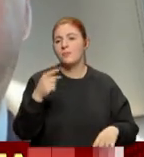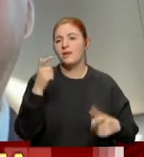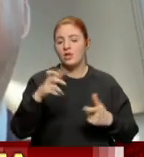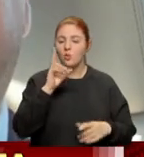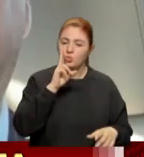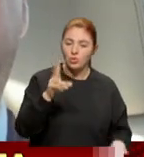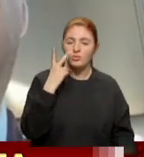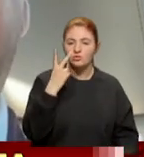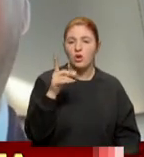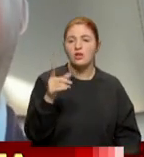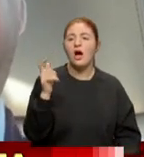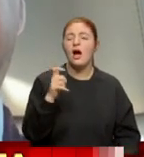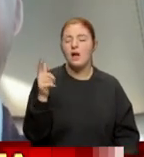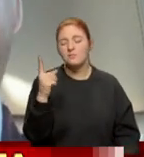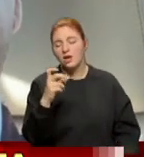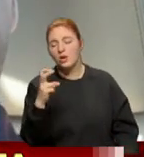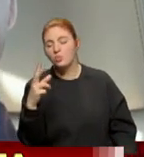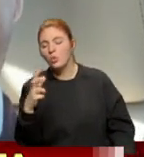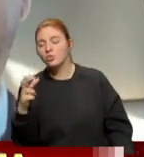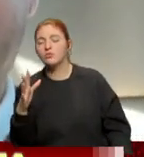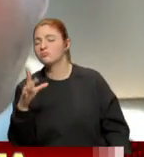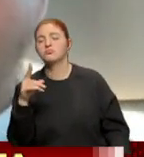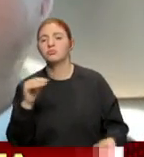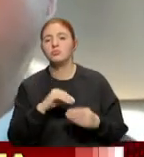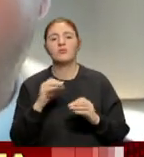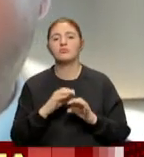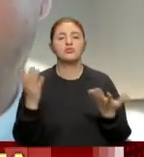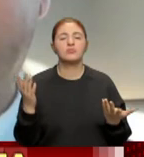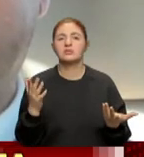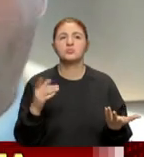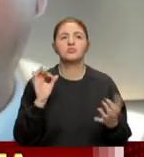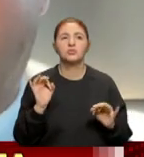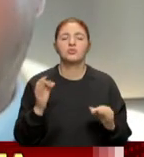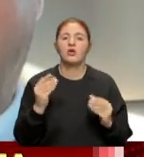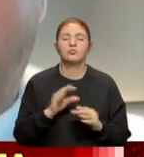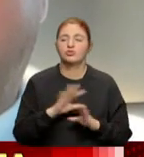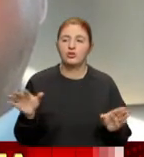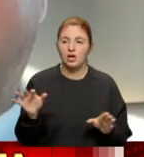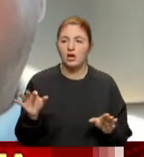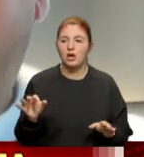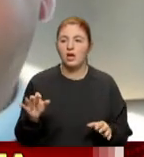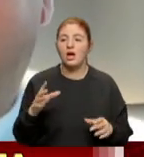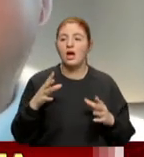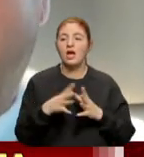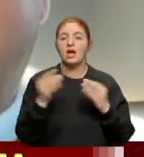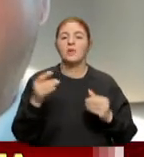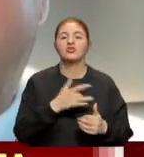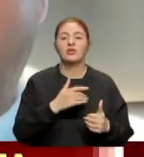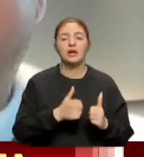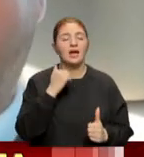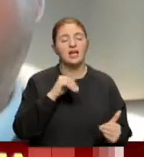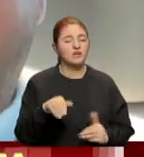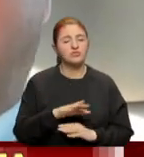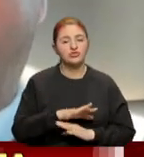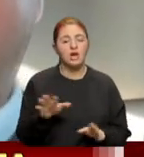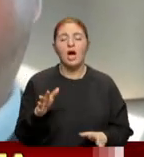yerinde gördüğüm kadarıyla öyle aylarla ifade edilebilecek bir sürede bu sorunun çözülmesi mümkün olmayacak. Kaybedilen canlar geri